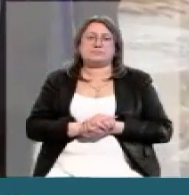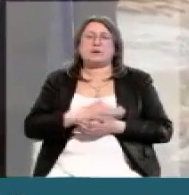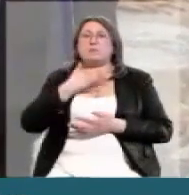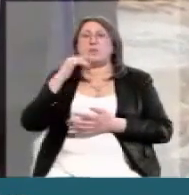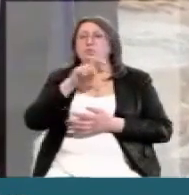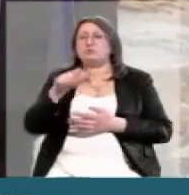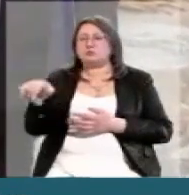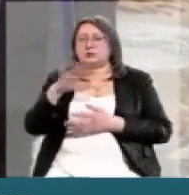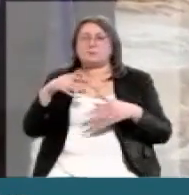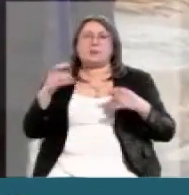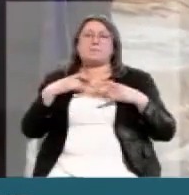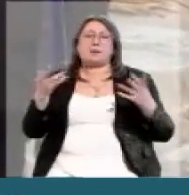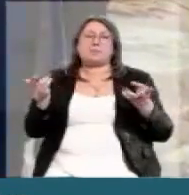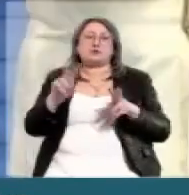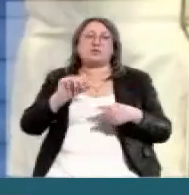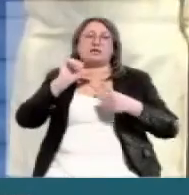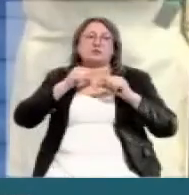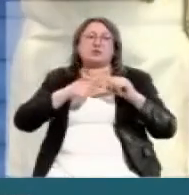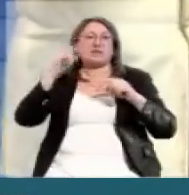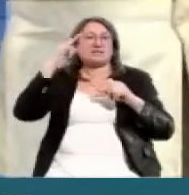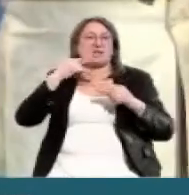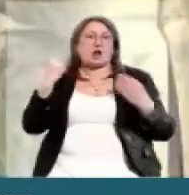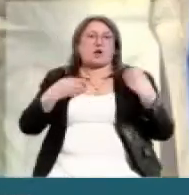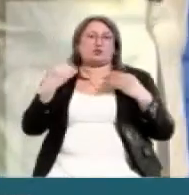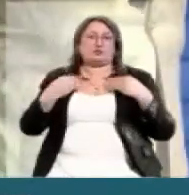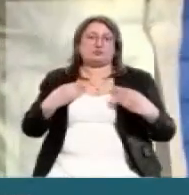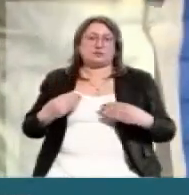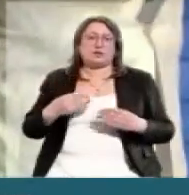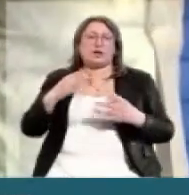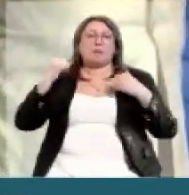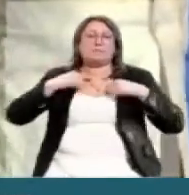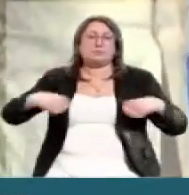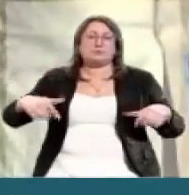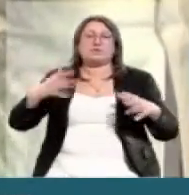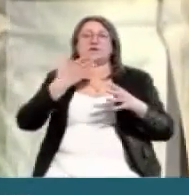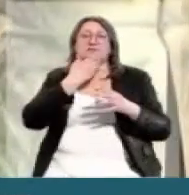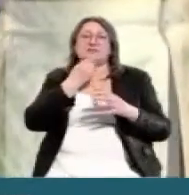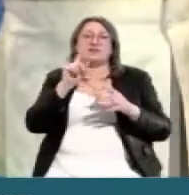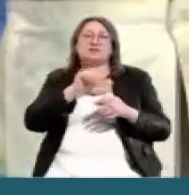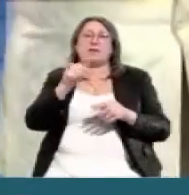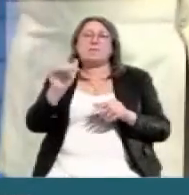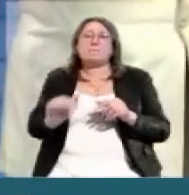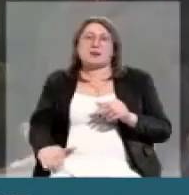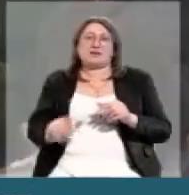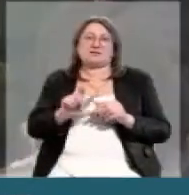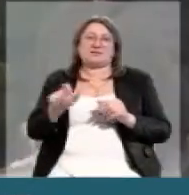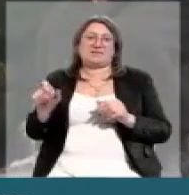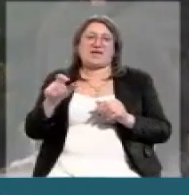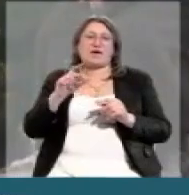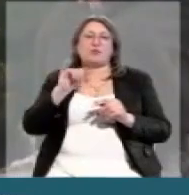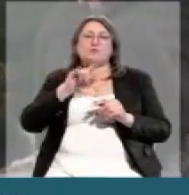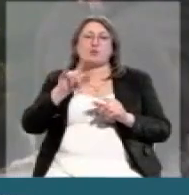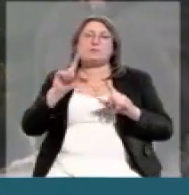Многие жители на праздник пришли в традиционной национальной одежде. В камзолах красовались даже самые маленькие сельчане.